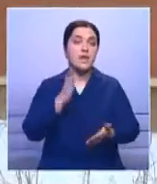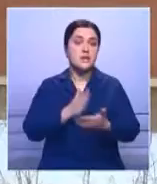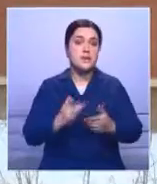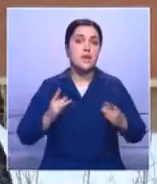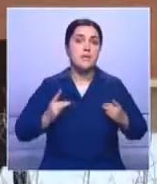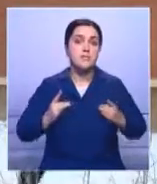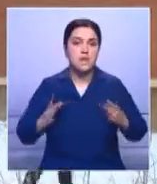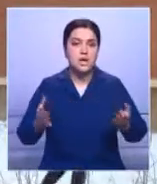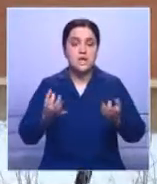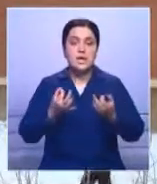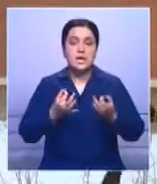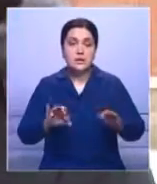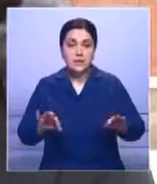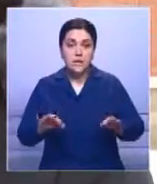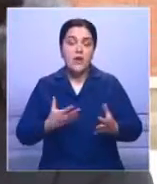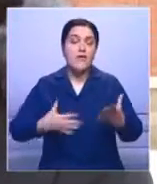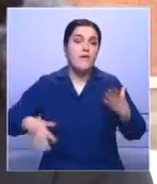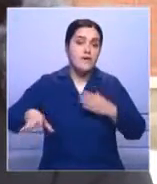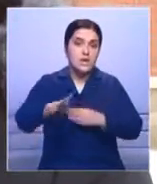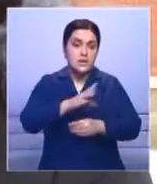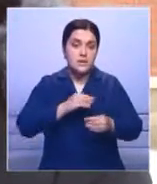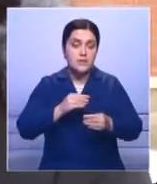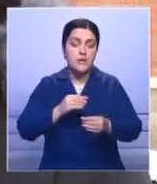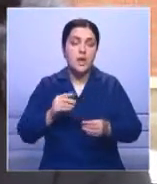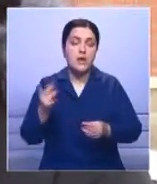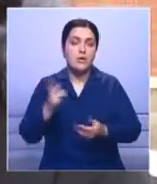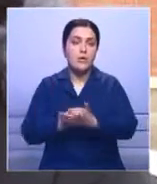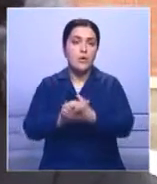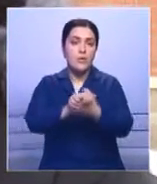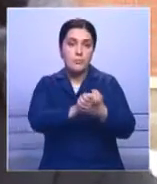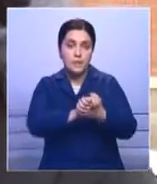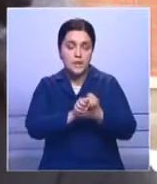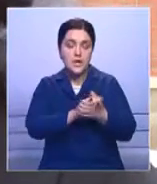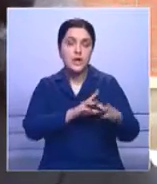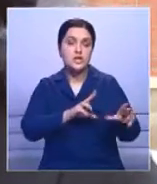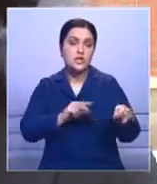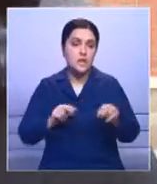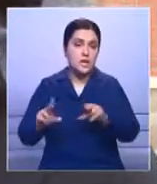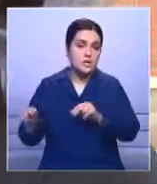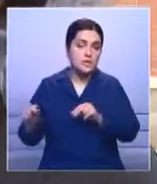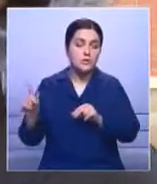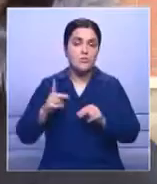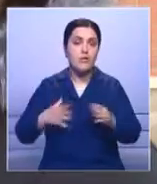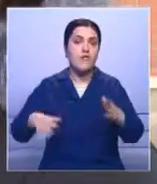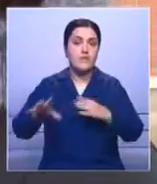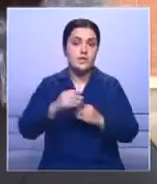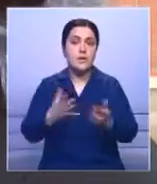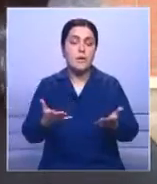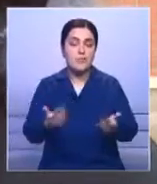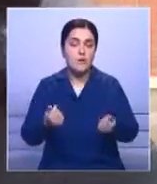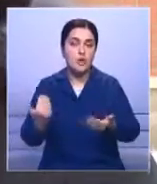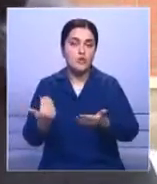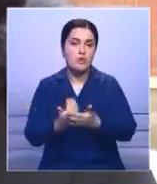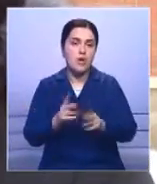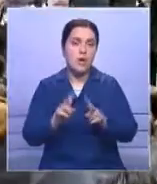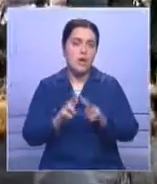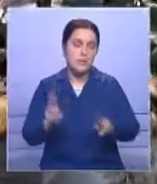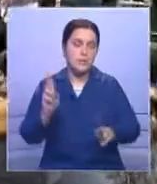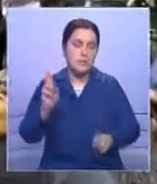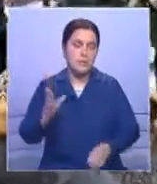Праздник независимости. Всем мира, блага. Ну и также, чтобы все получали новые вот такие квадратные